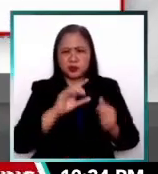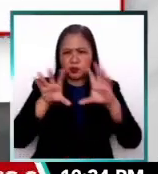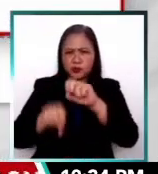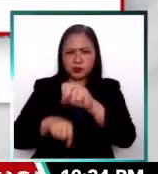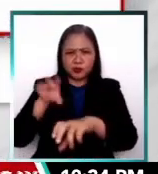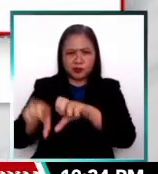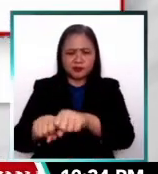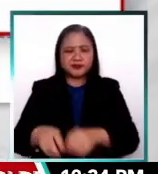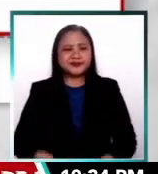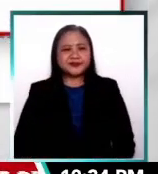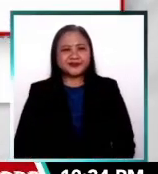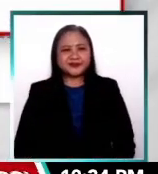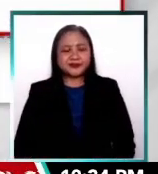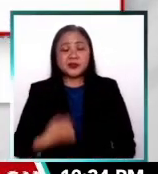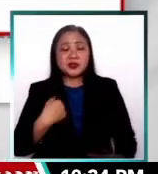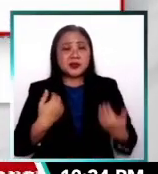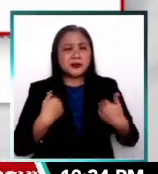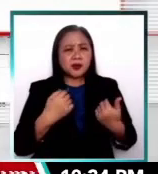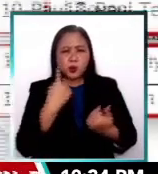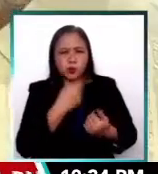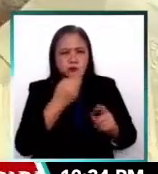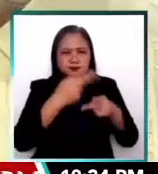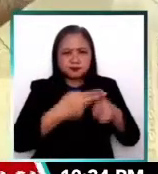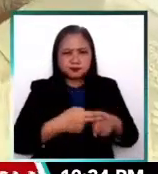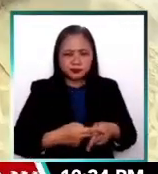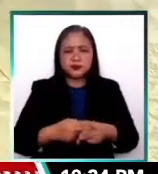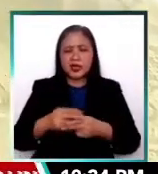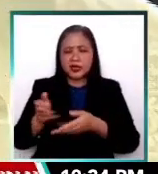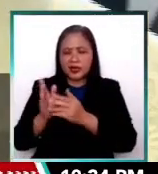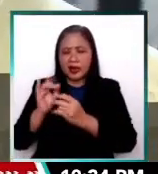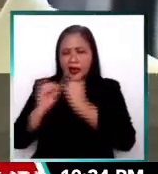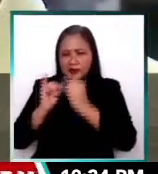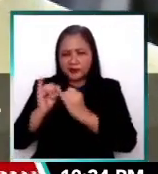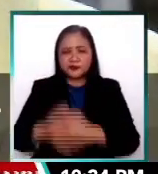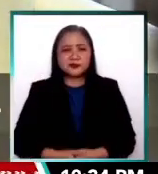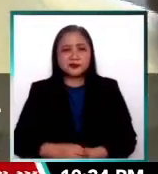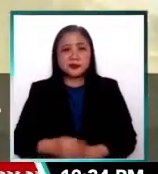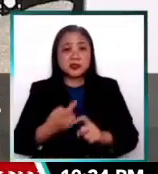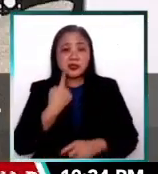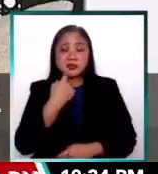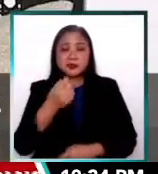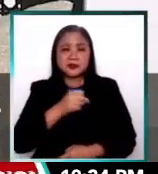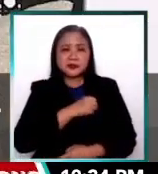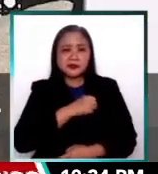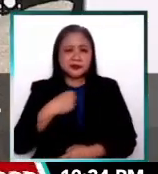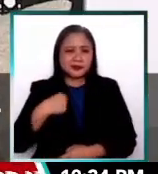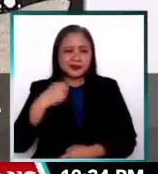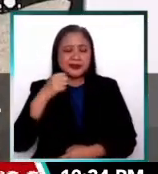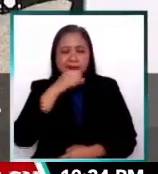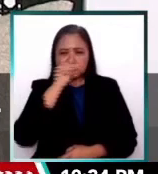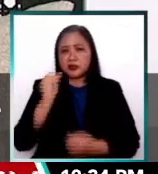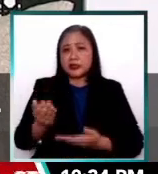na namin ng pahayag ang mga personalidad na binanggit sa listahan. Nauna nang sinabi ni Soto na ibinigay na niya ang listahan kay President-elect